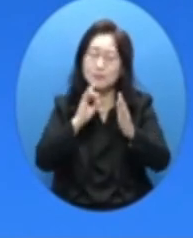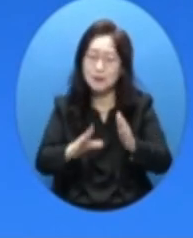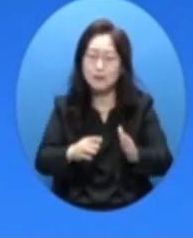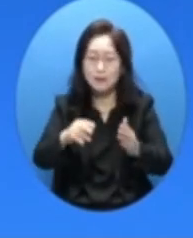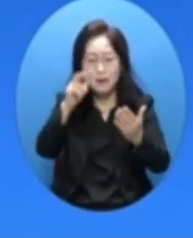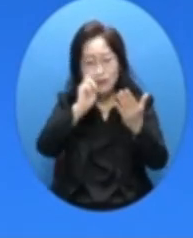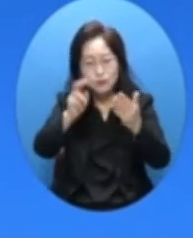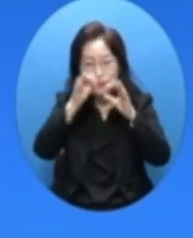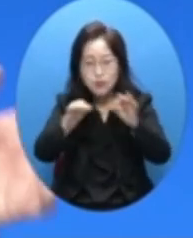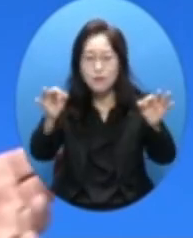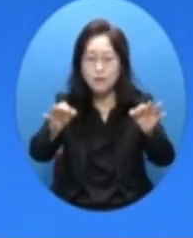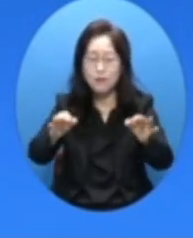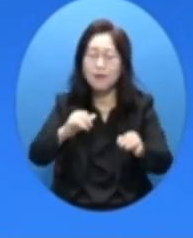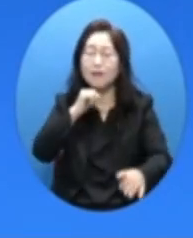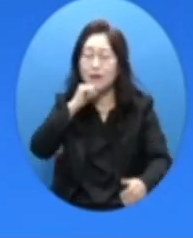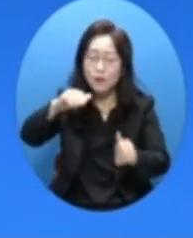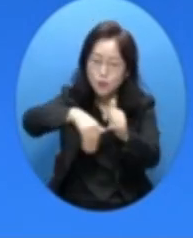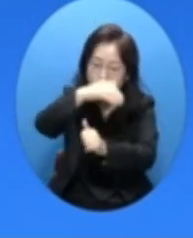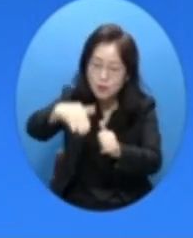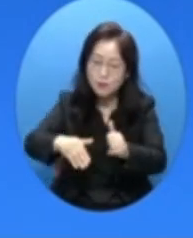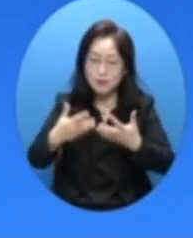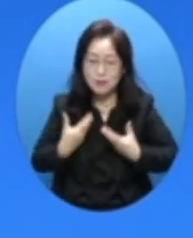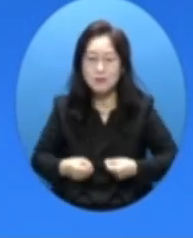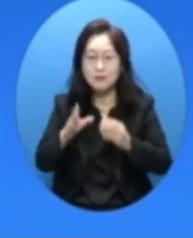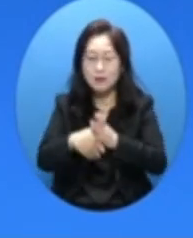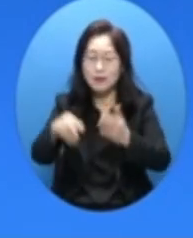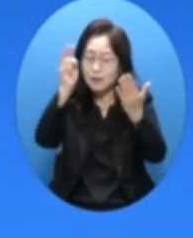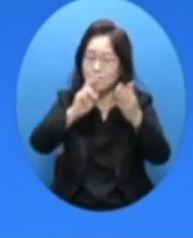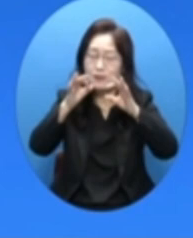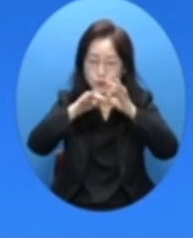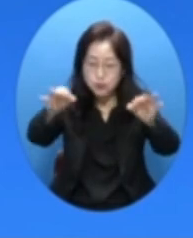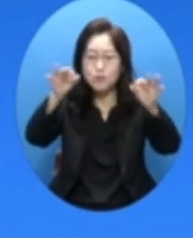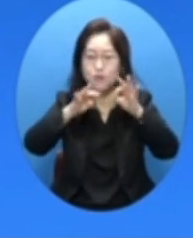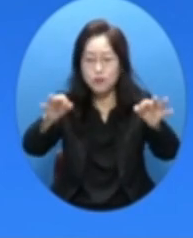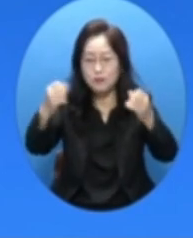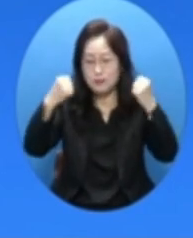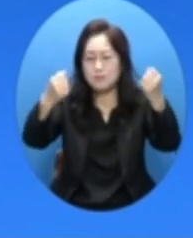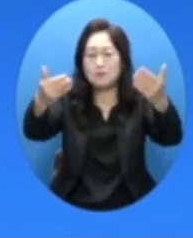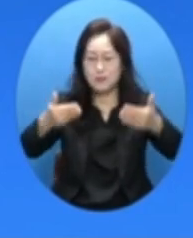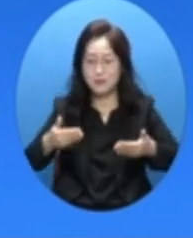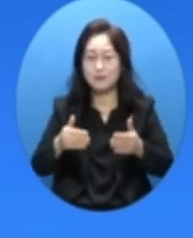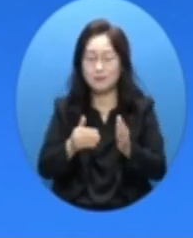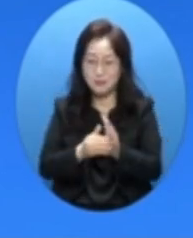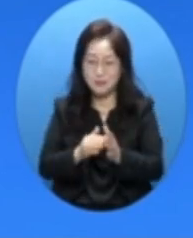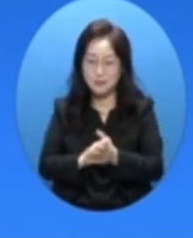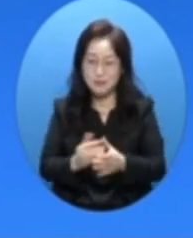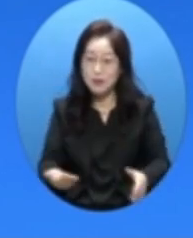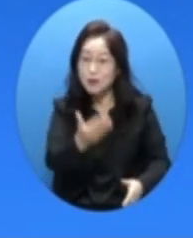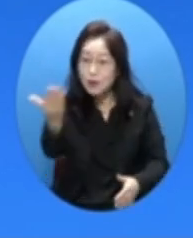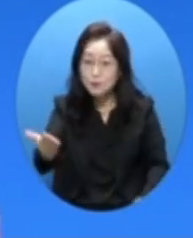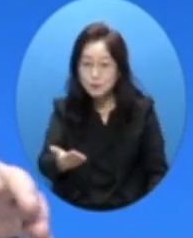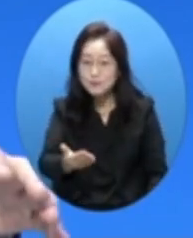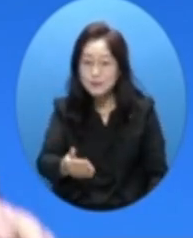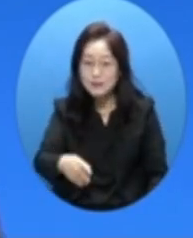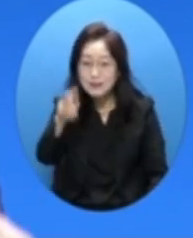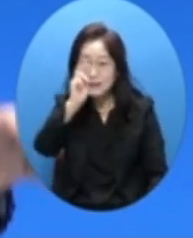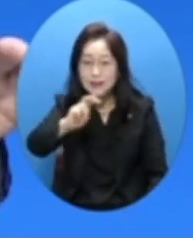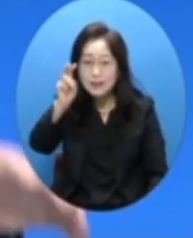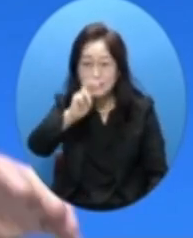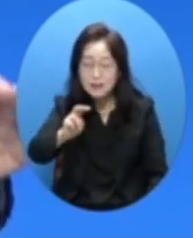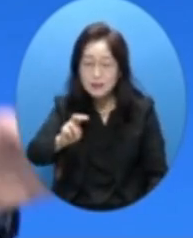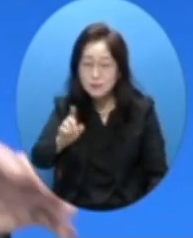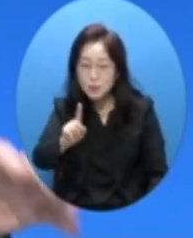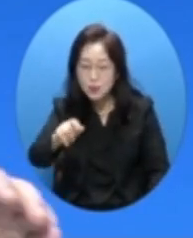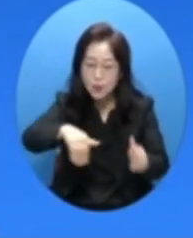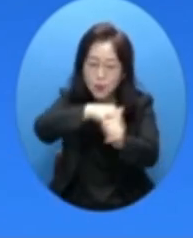헐벗은 항염 속에서 절망하기로 속에서 이세종을 부르고 또 부르고 또 부르면서 우리가 힘을 얻었습니다 여러분이 찬송은 그렇게